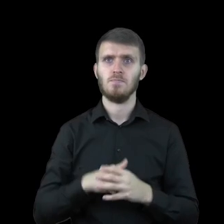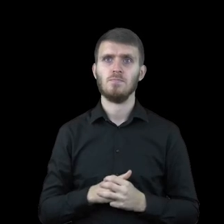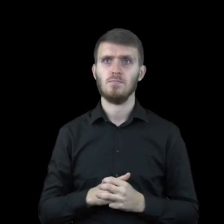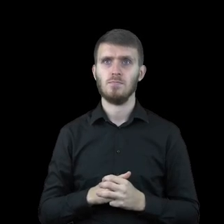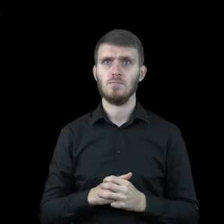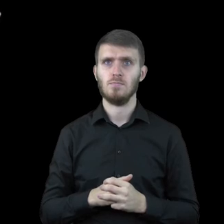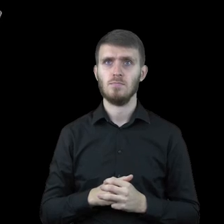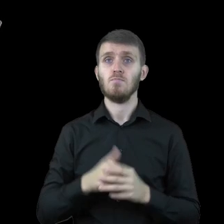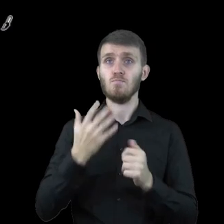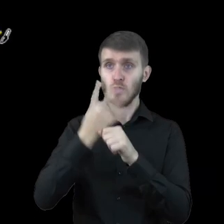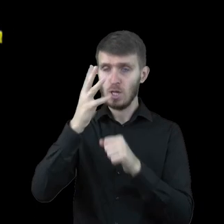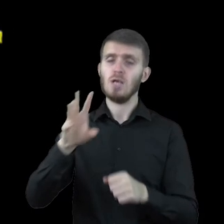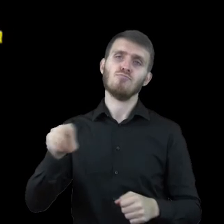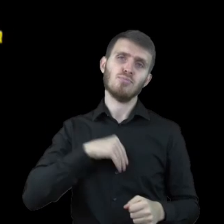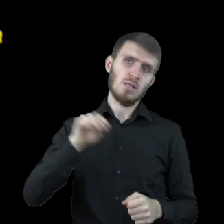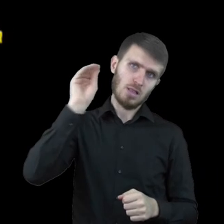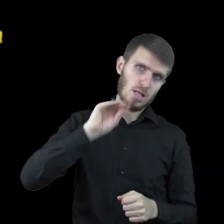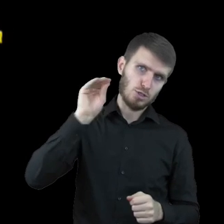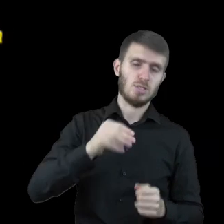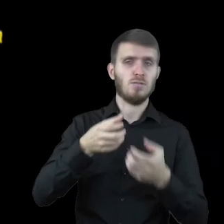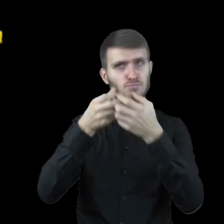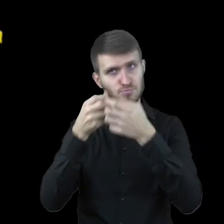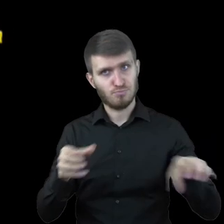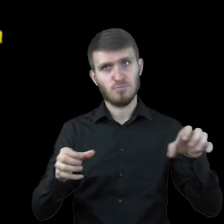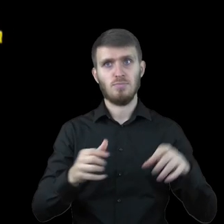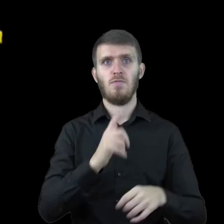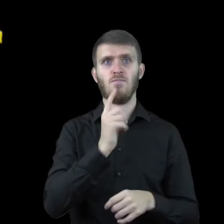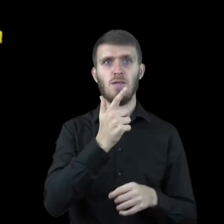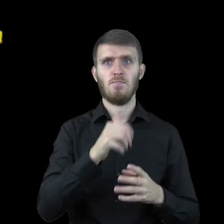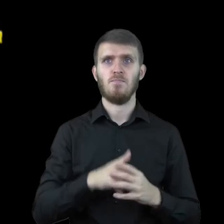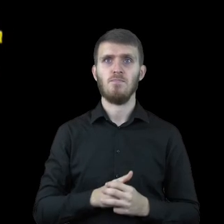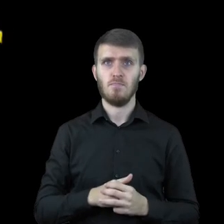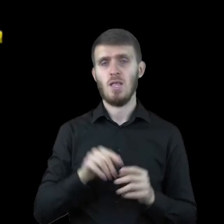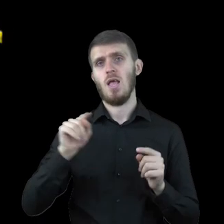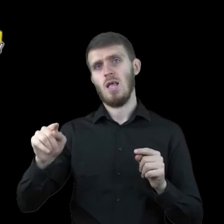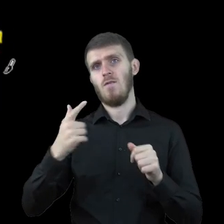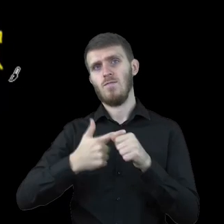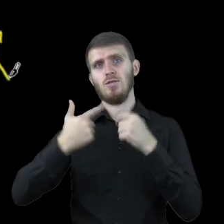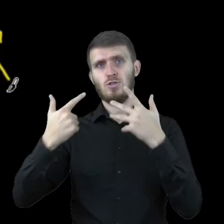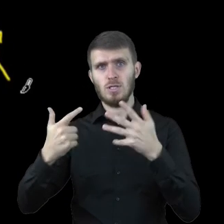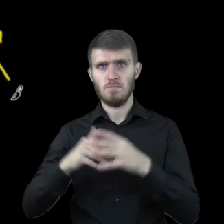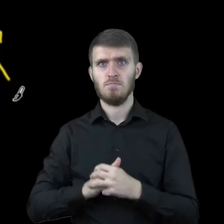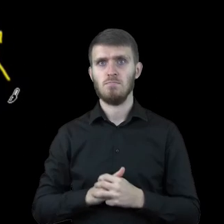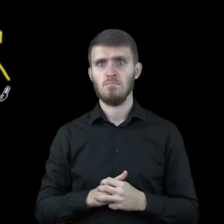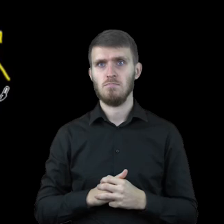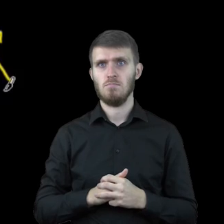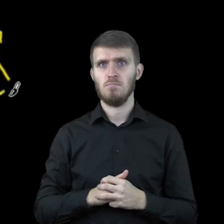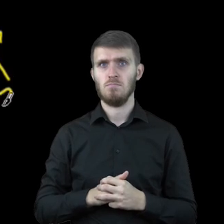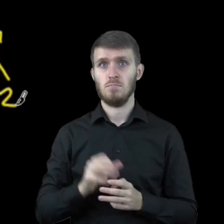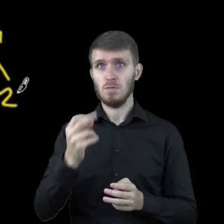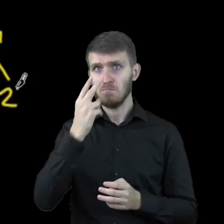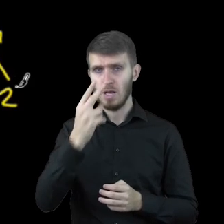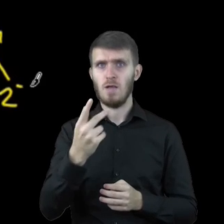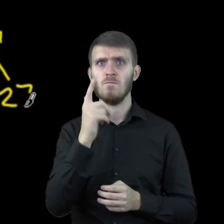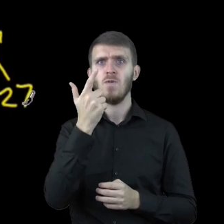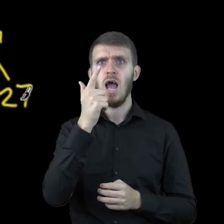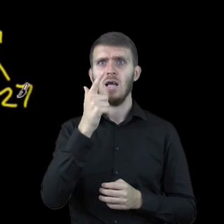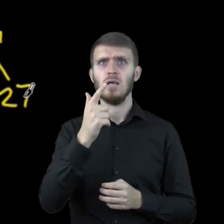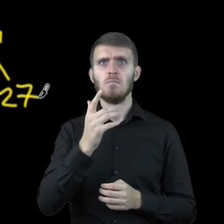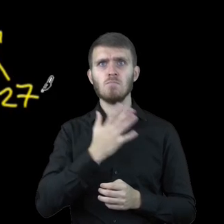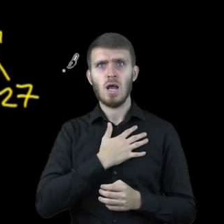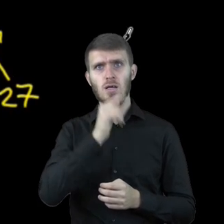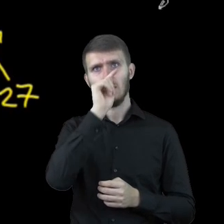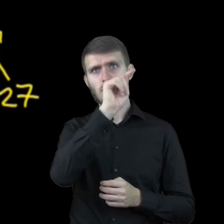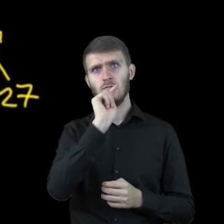tutaj 54. A to mamy tutaj jeszcze 2 i tutaj mamy 27.